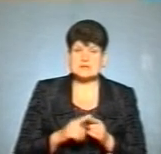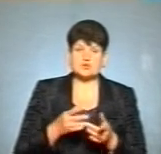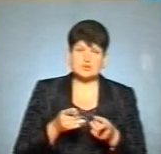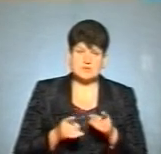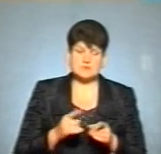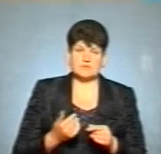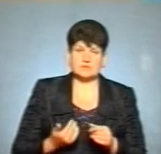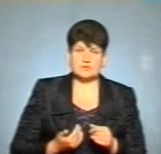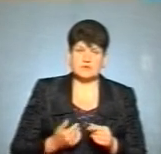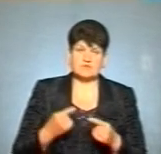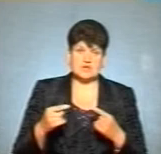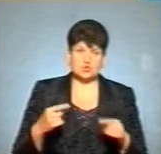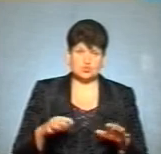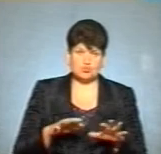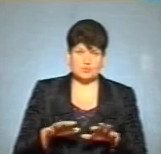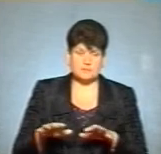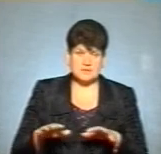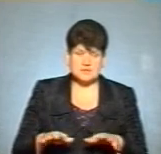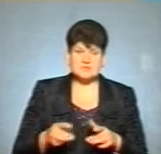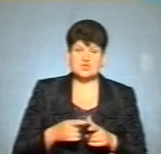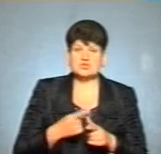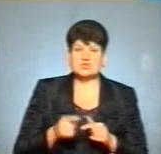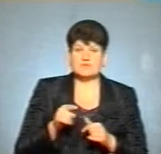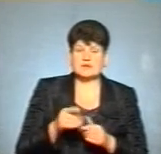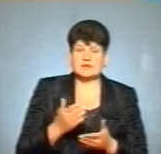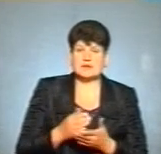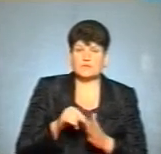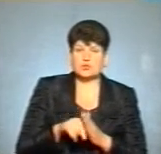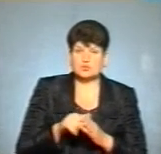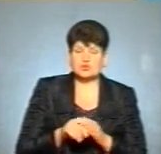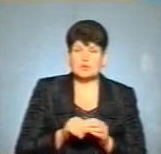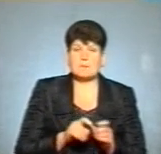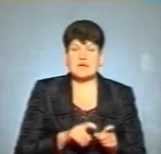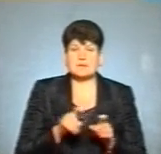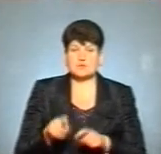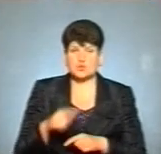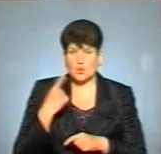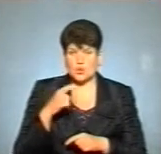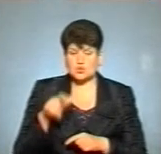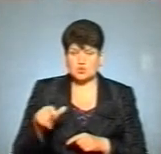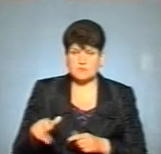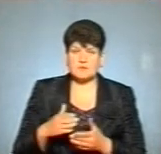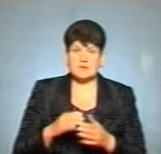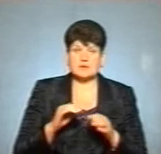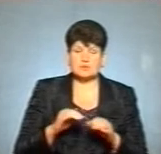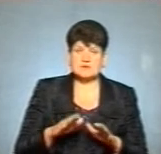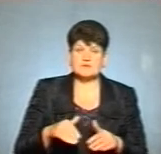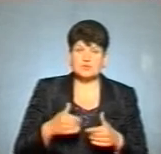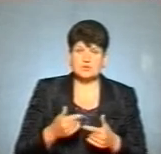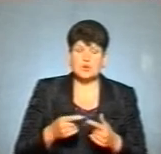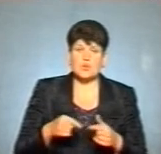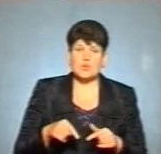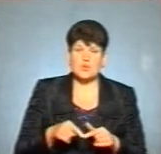ви проживаєте, наприклад, в іншому місті, чи ви є внутрішньо переміщеною особою, ви маєте можливість звернутися до органування державного реєстру